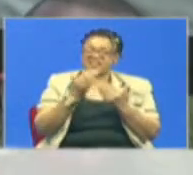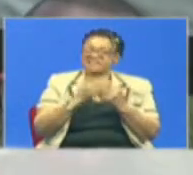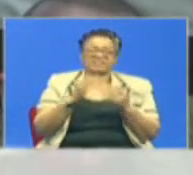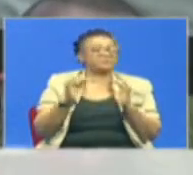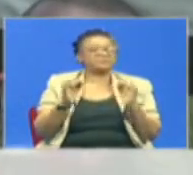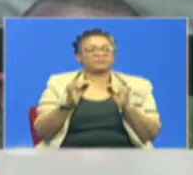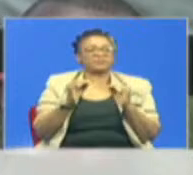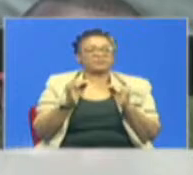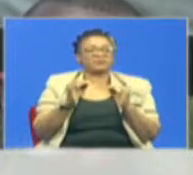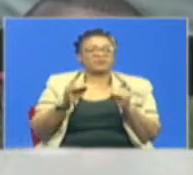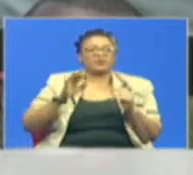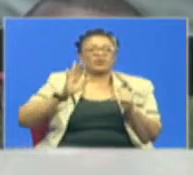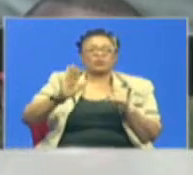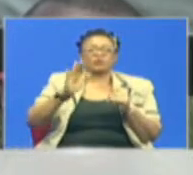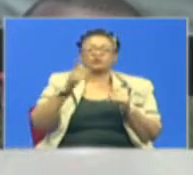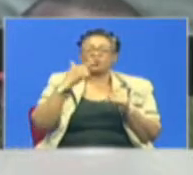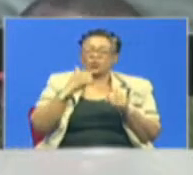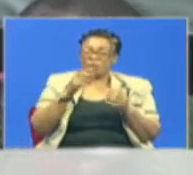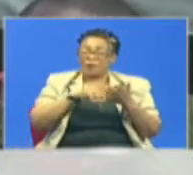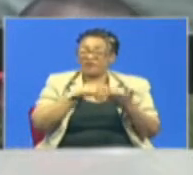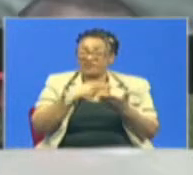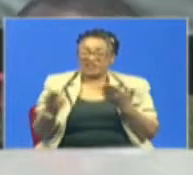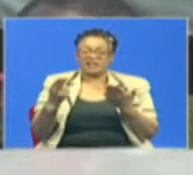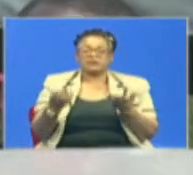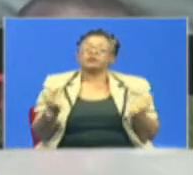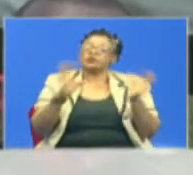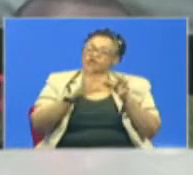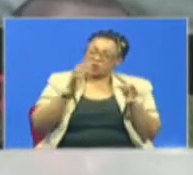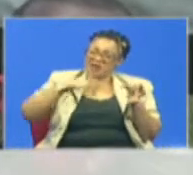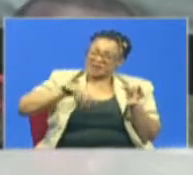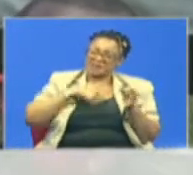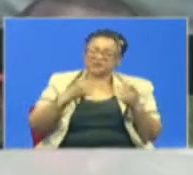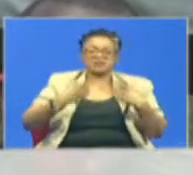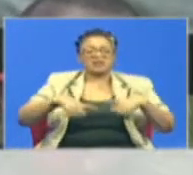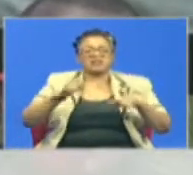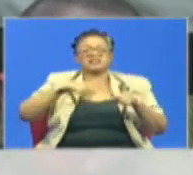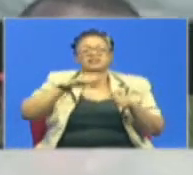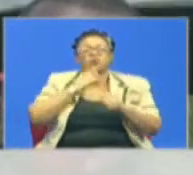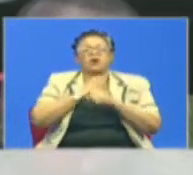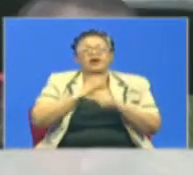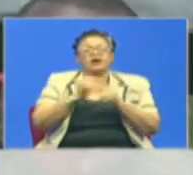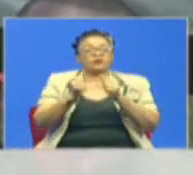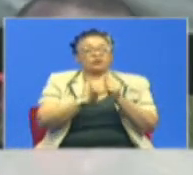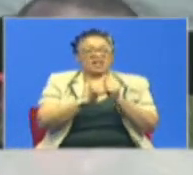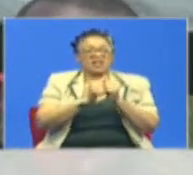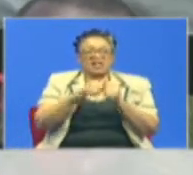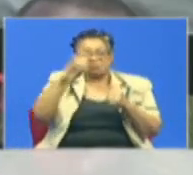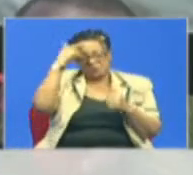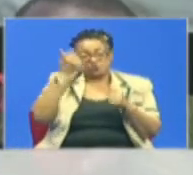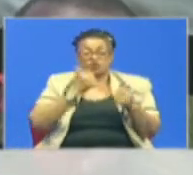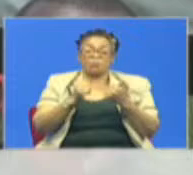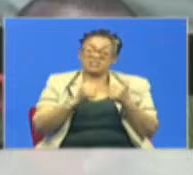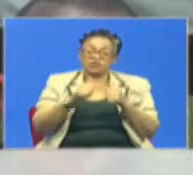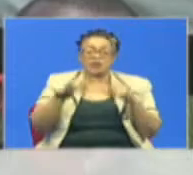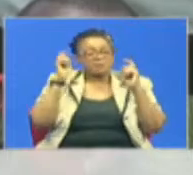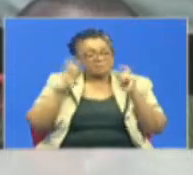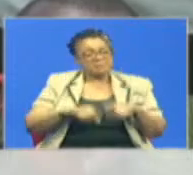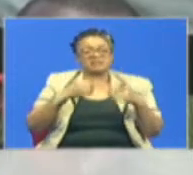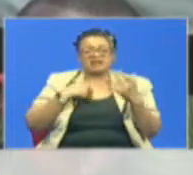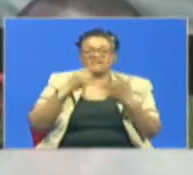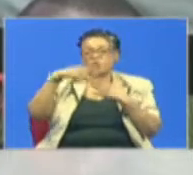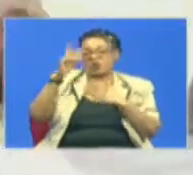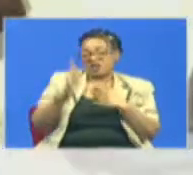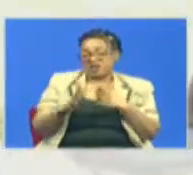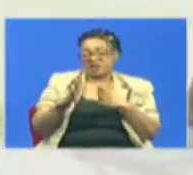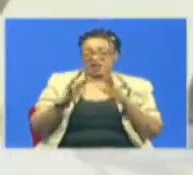wameshindwa, wajiunge na sisi, tufanye kazi pamoja, sababu kwa mashindano lazima kukuwe na mshindi na mtu wenye